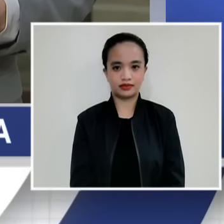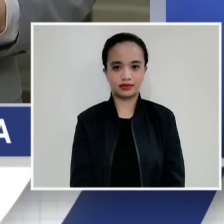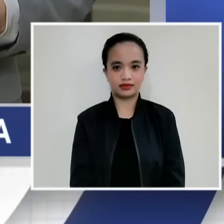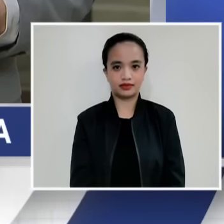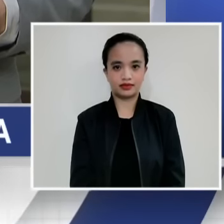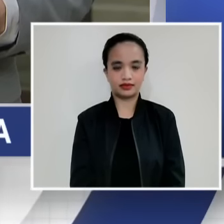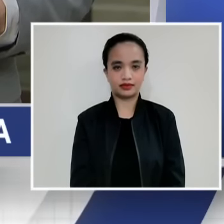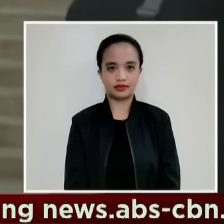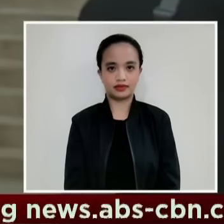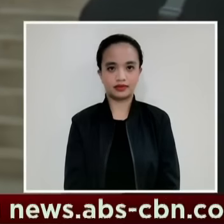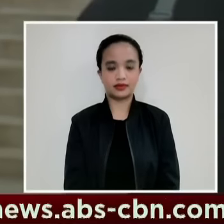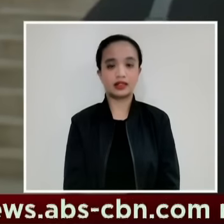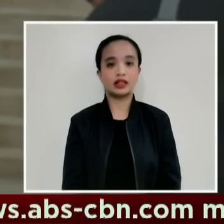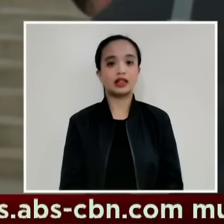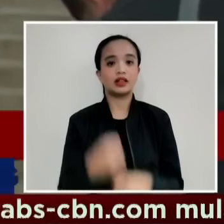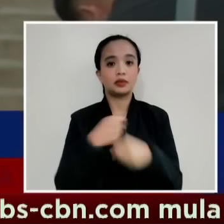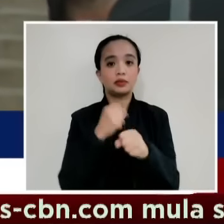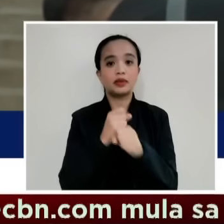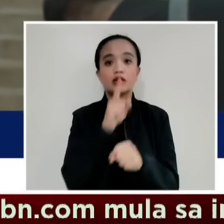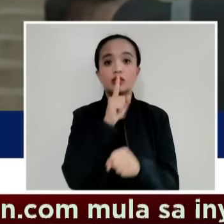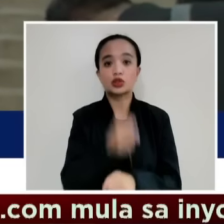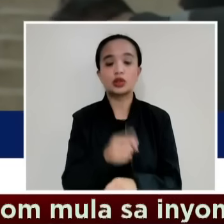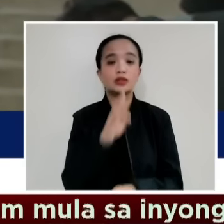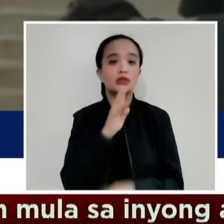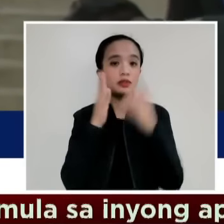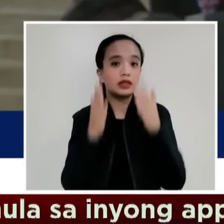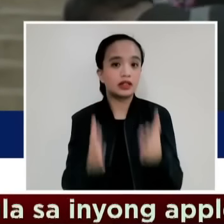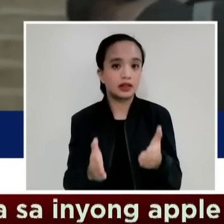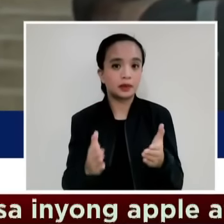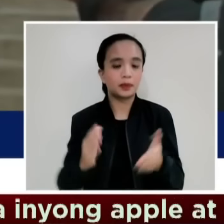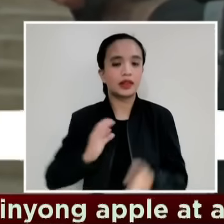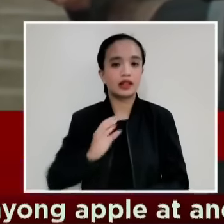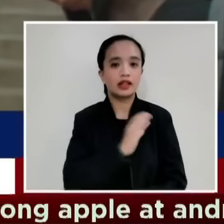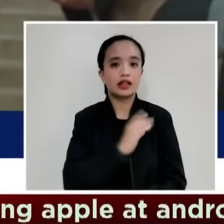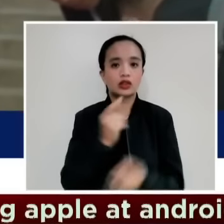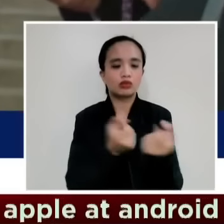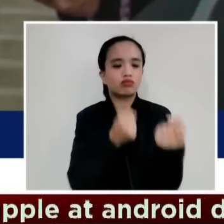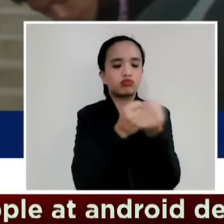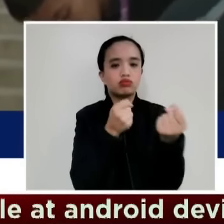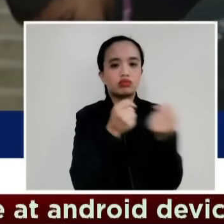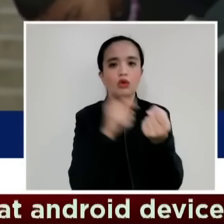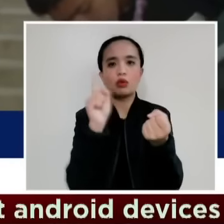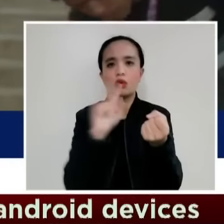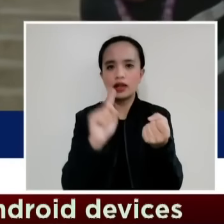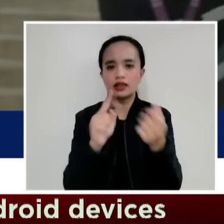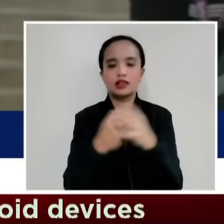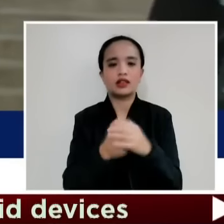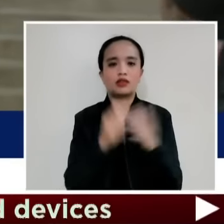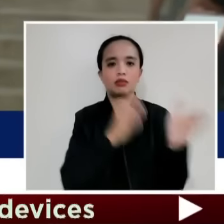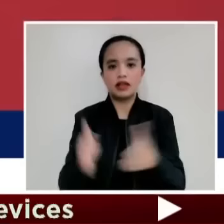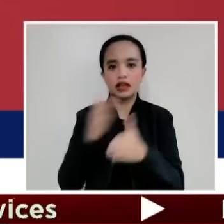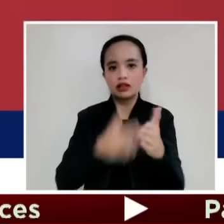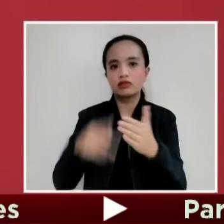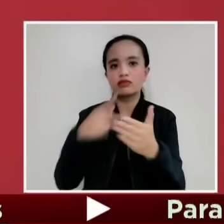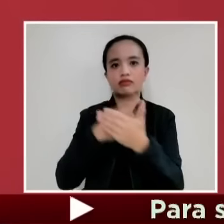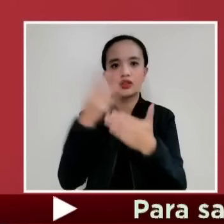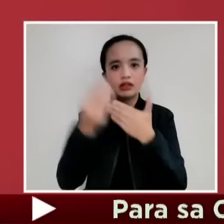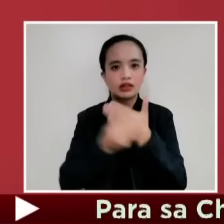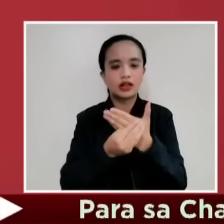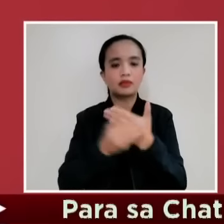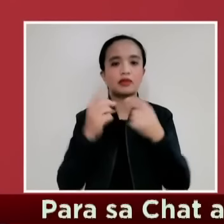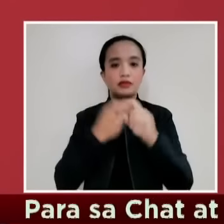Bernadette, tiniyak ni Speaker Martin Romualdez at ilang senador ang kanilang suporta sa mga inilatag na plano, programa at priority bills ng Pangulong